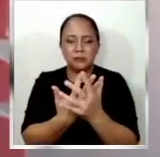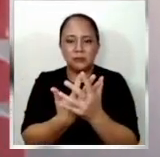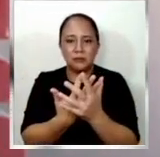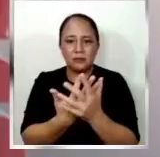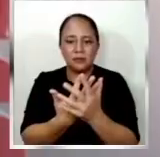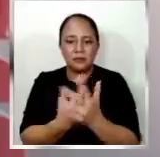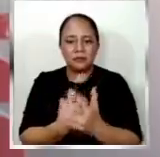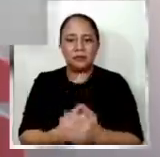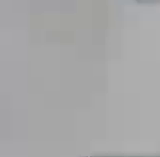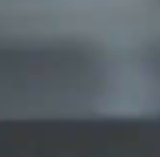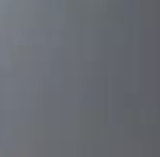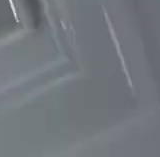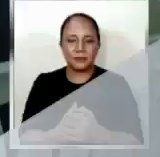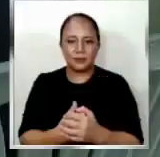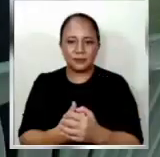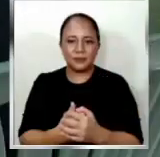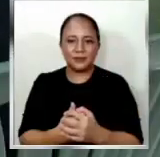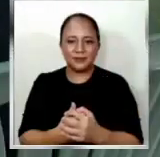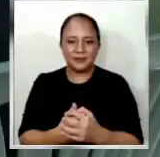tinutukan ni Mariz Umad.